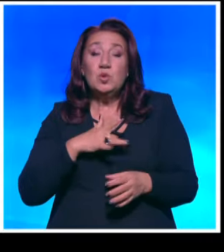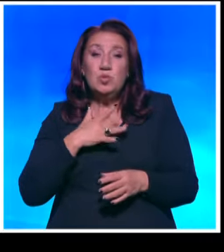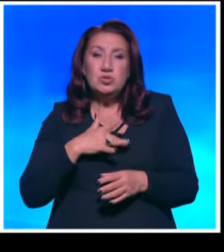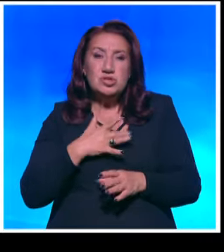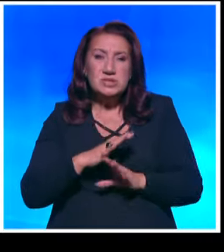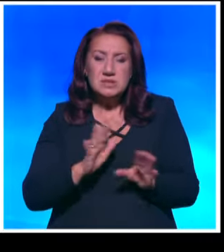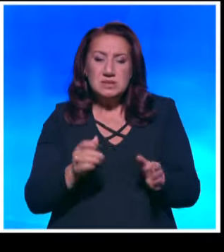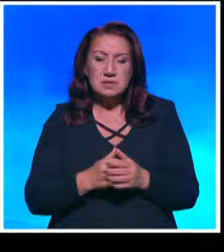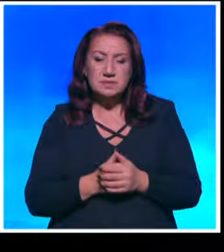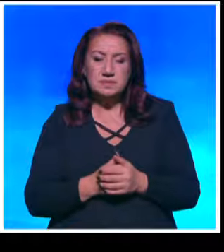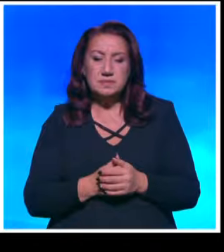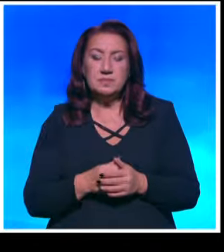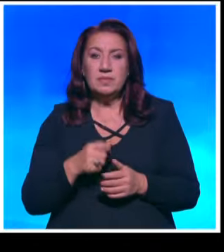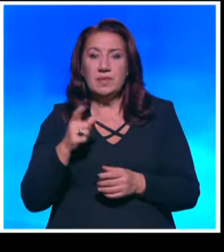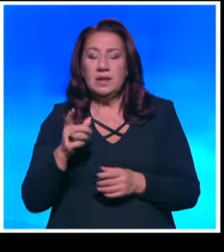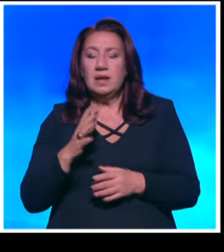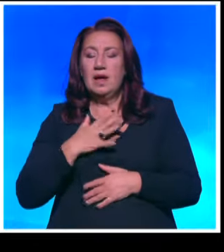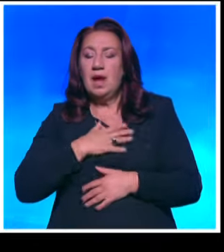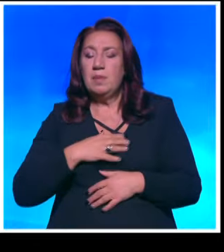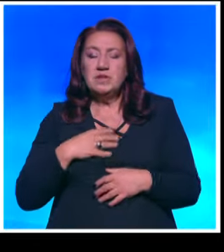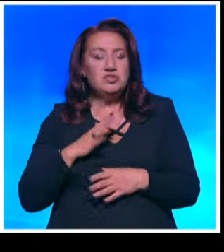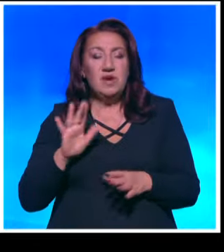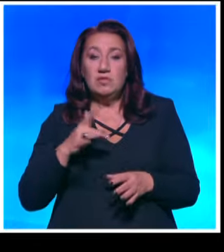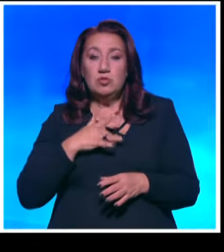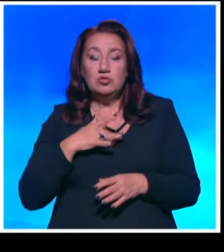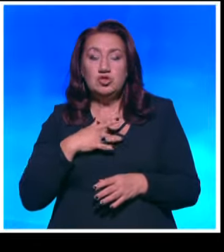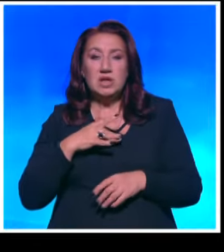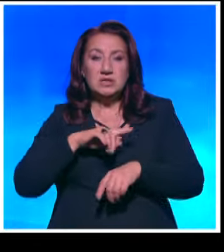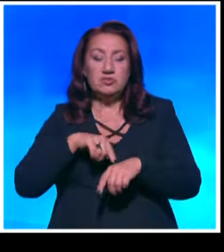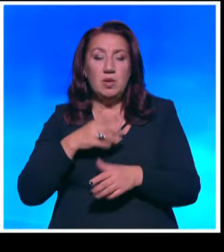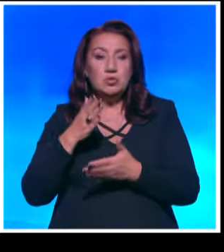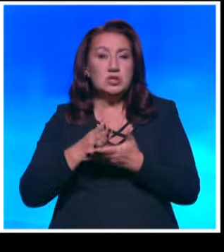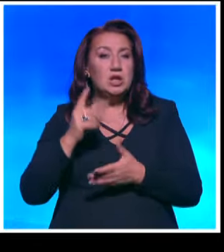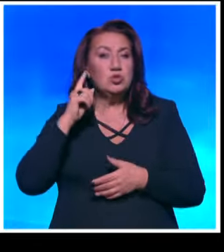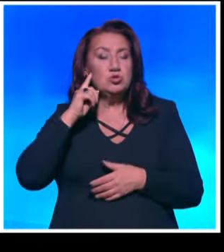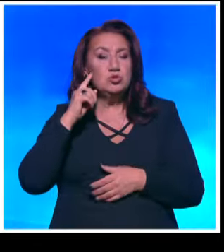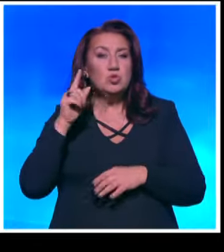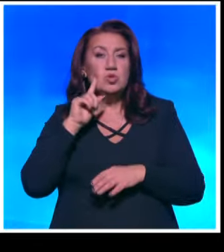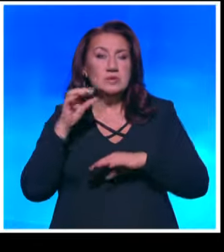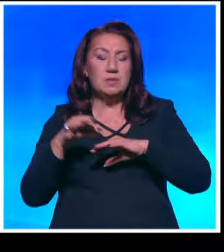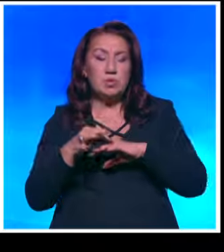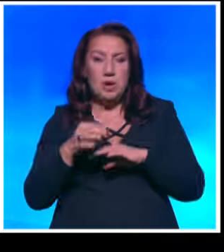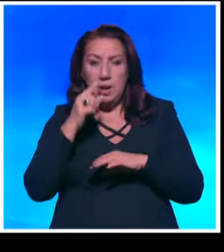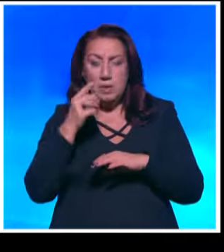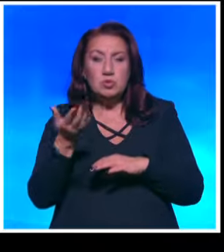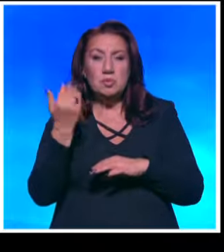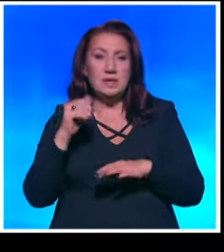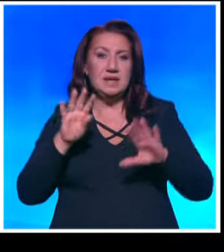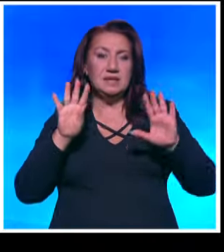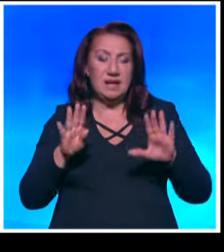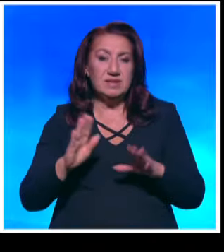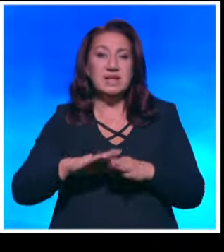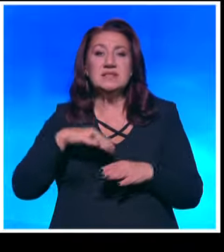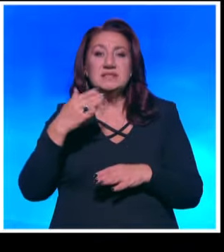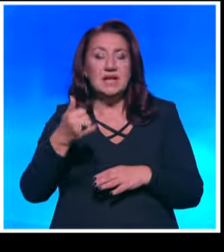ситуация. Българката преживява кошмарни часове, защото за последно чува съпруга си минути преди 9 вечерта. След това връзка с